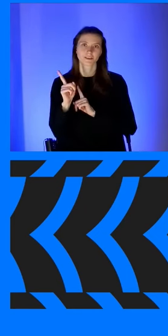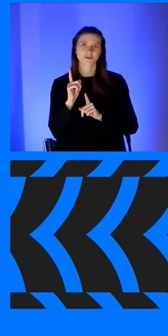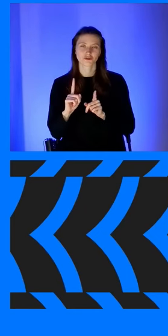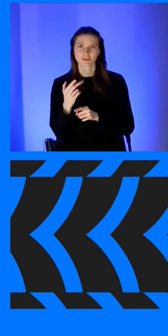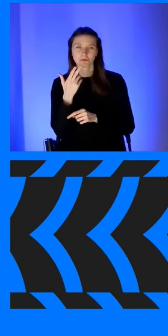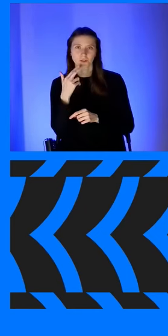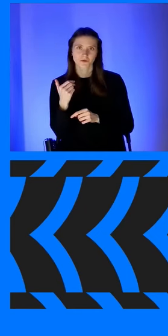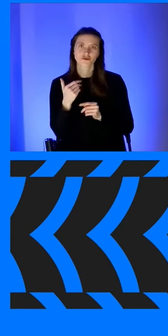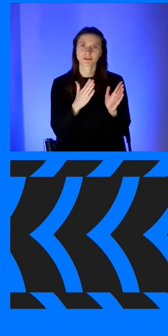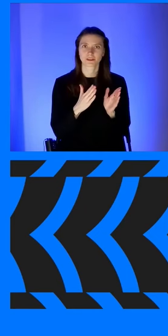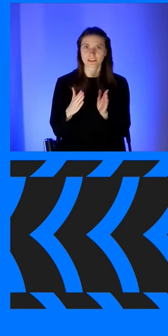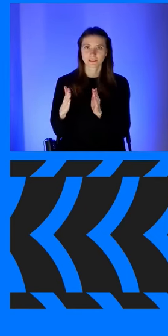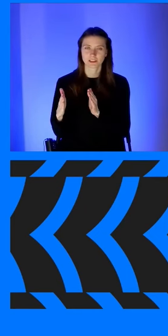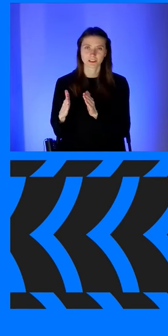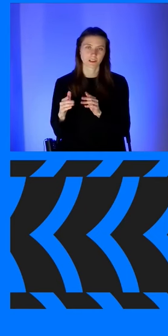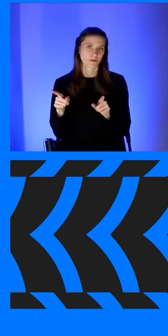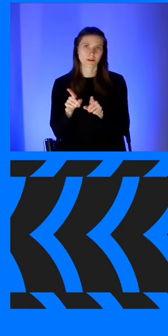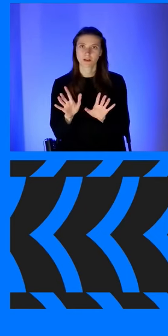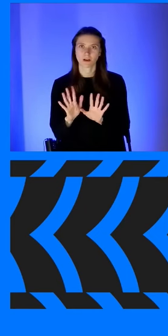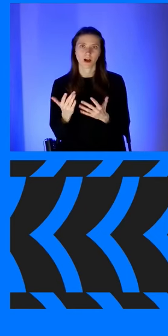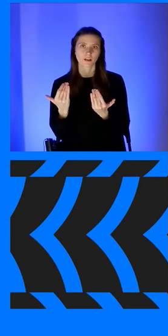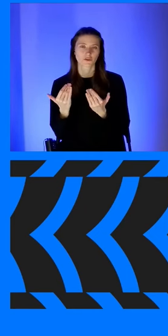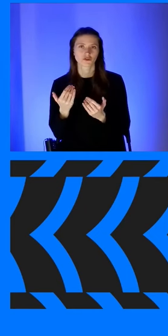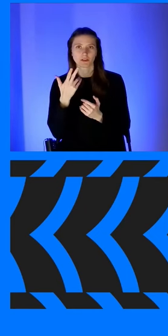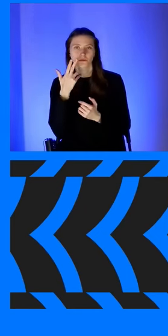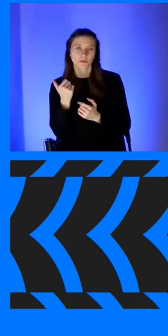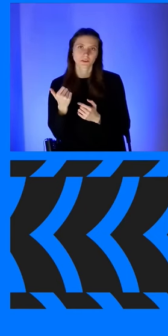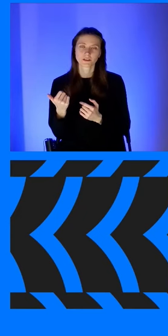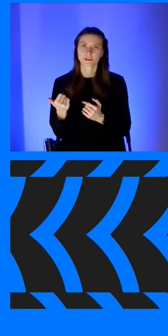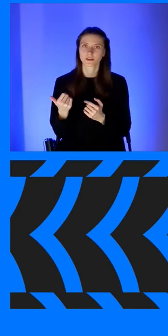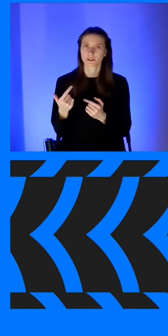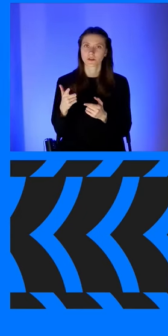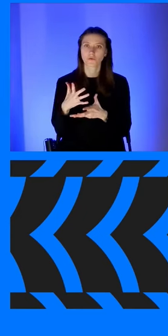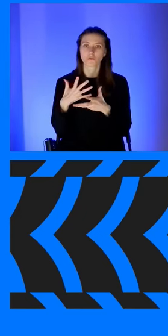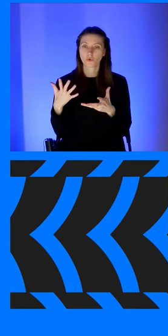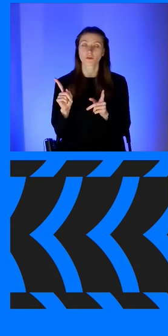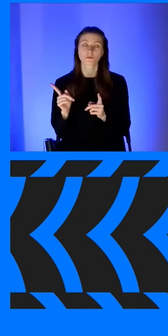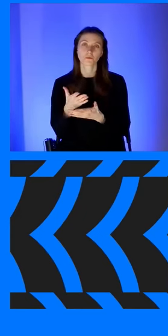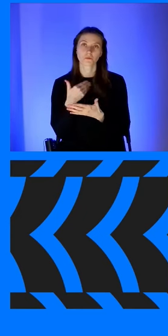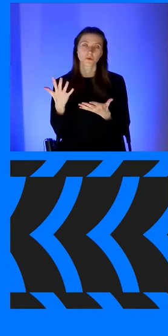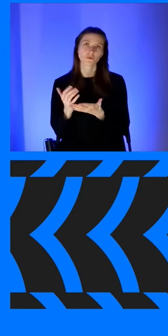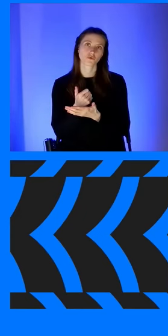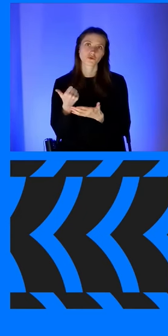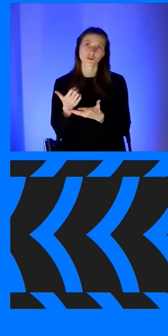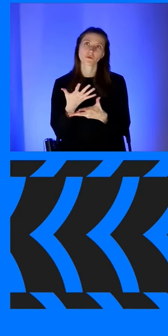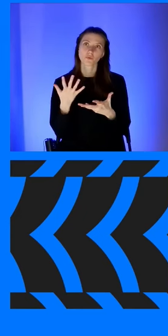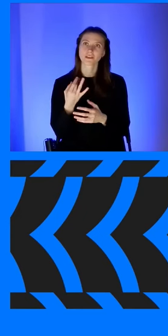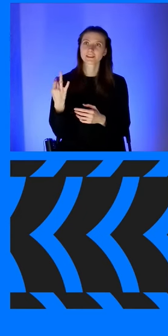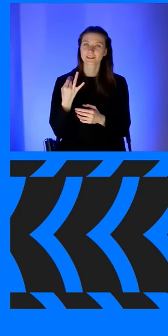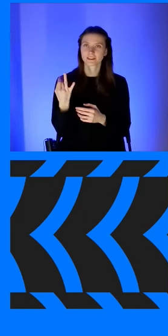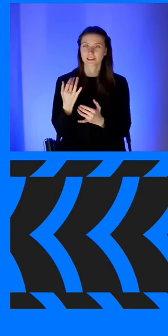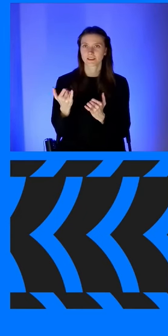так, как, наверное, сейчас принято, что ли, да, и более распространено. Но получили весьма интересный для себя